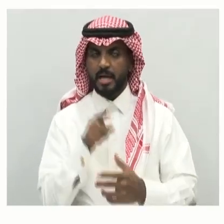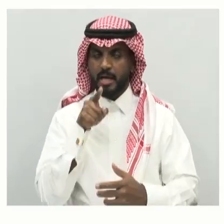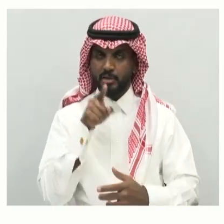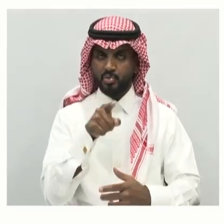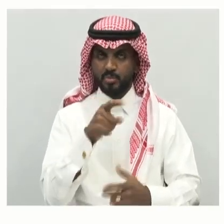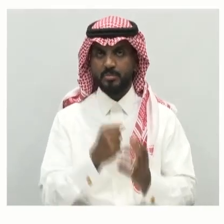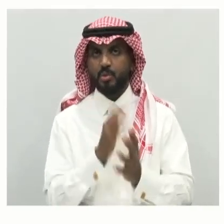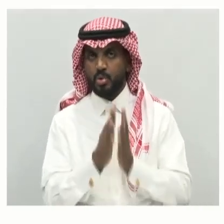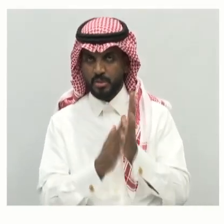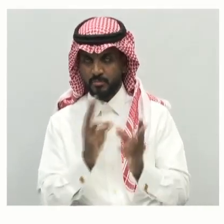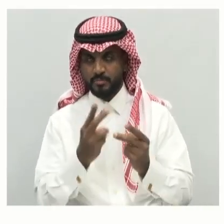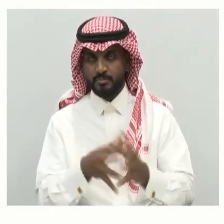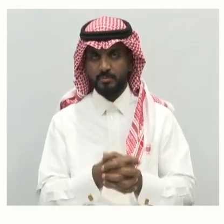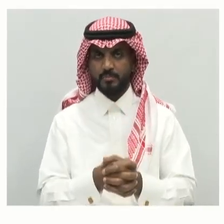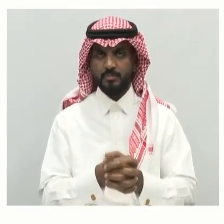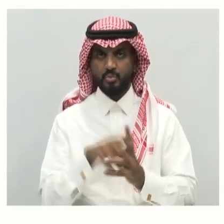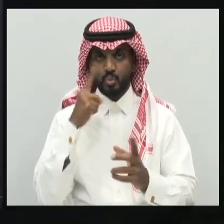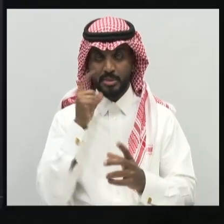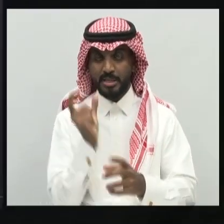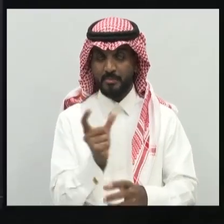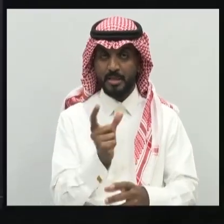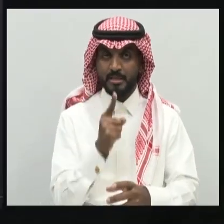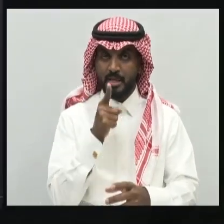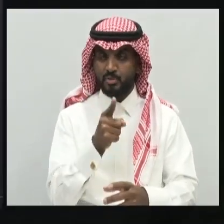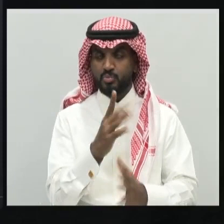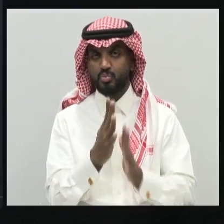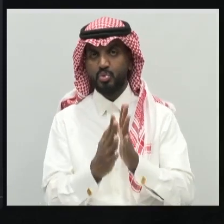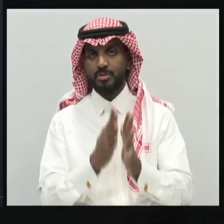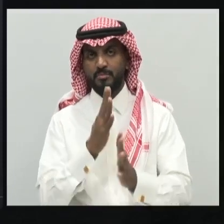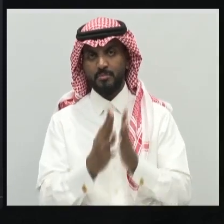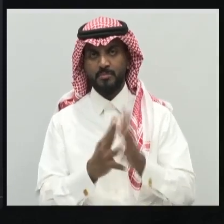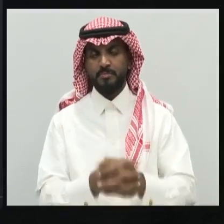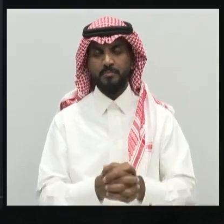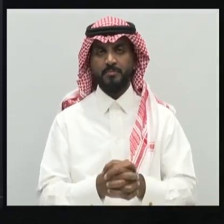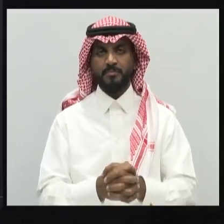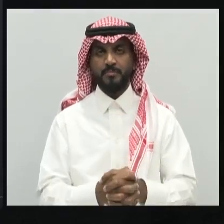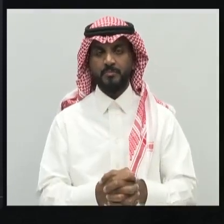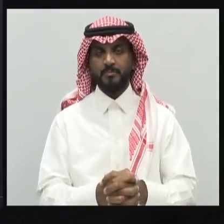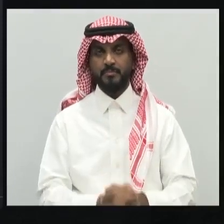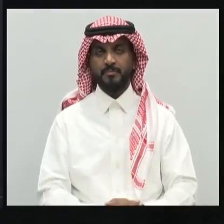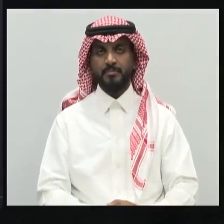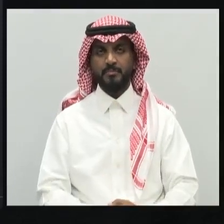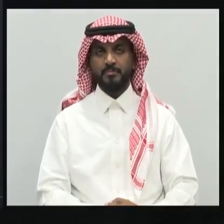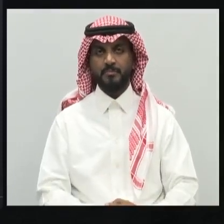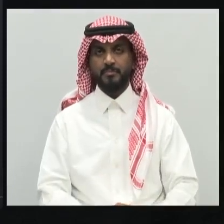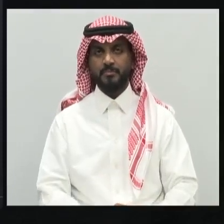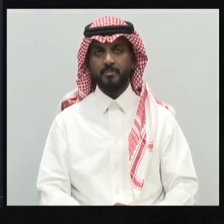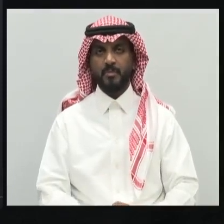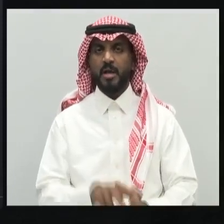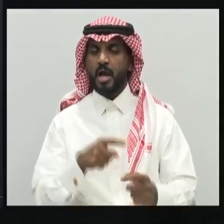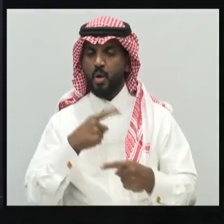اقراوا ساشير على الكلمات وانتم اقراوا بصوت مرتفع بصوت